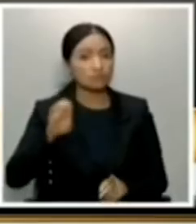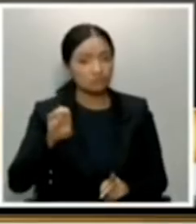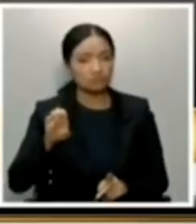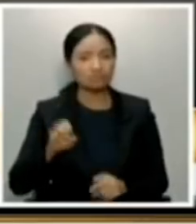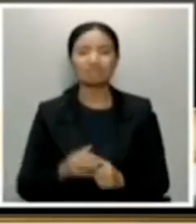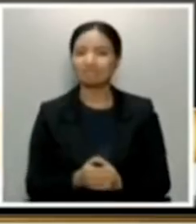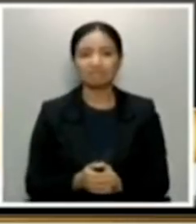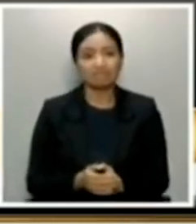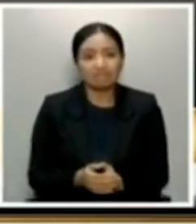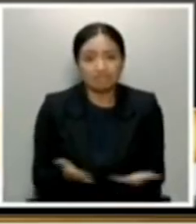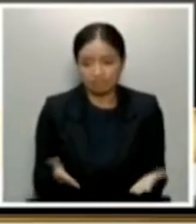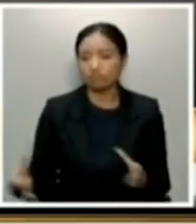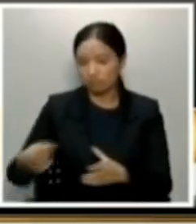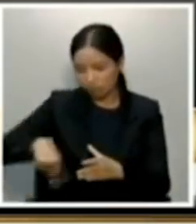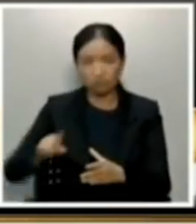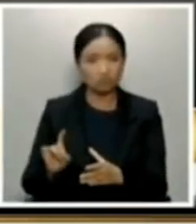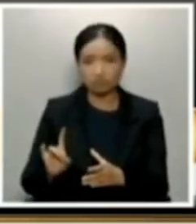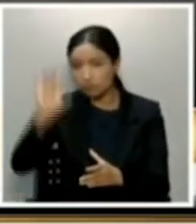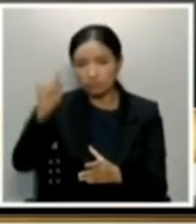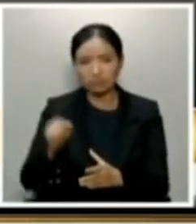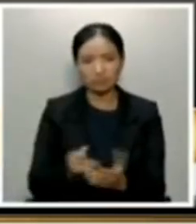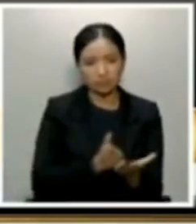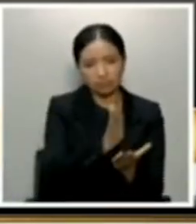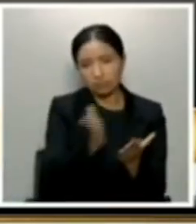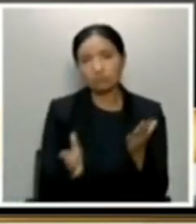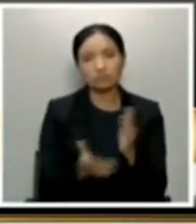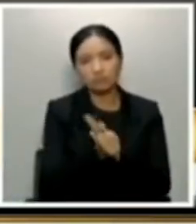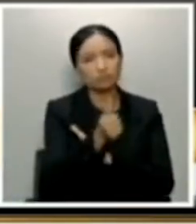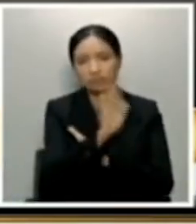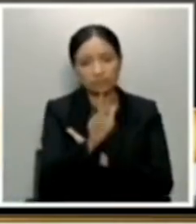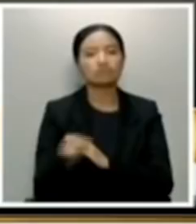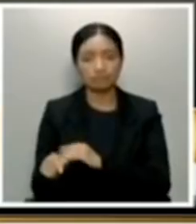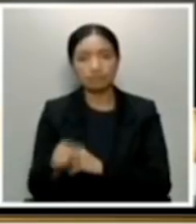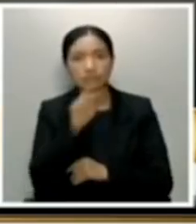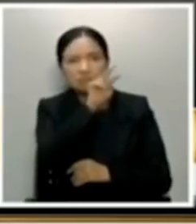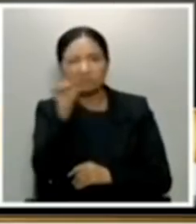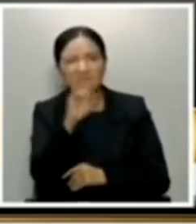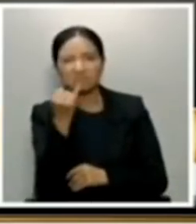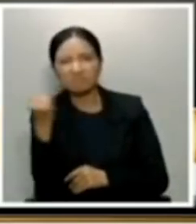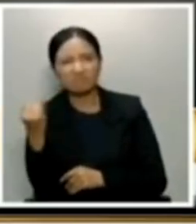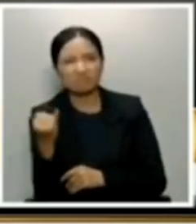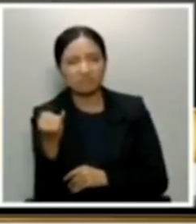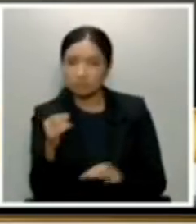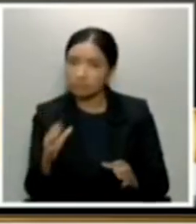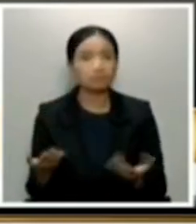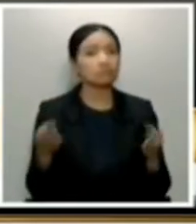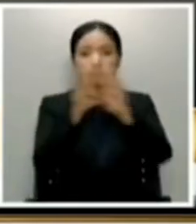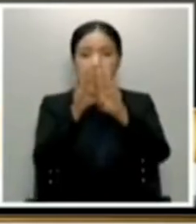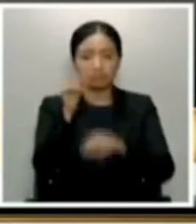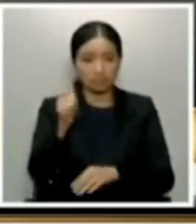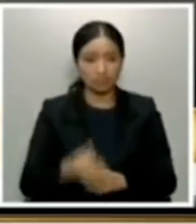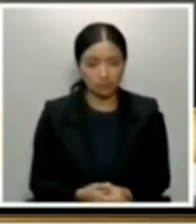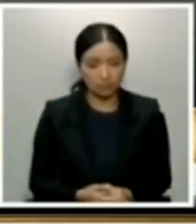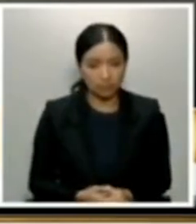บวนการอะไรเลยไม่ต้องมีผู้เชี่ยวชาญในทางใดทั้งสิ้นปิดเว็บไซต์ได้ทันทีคำถามก็คือเ